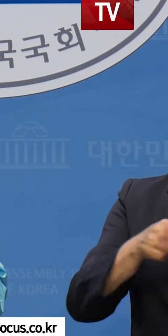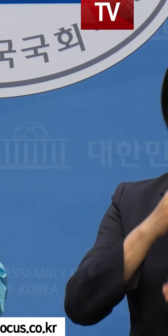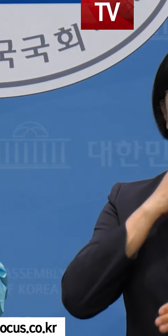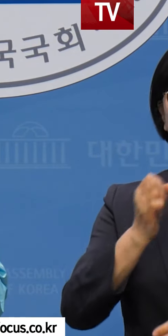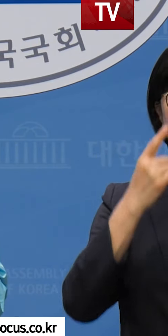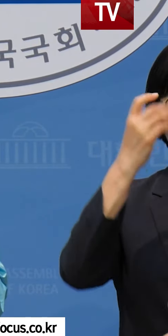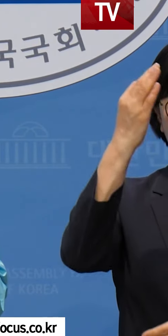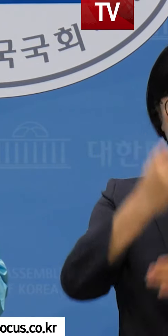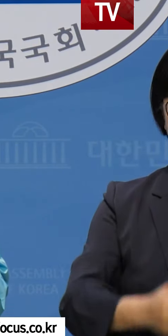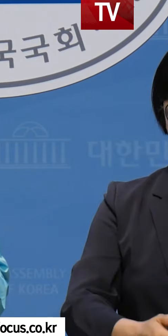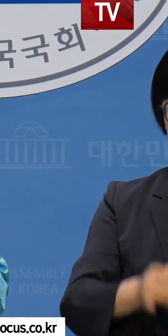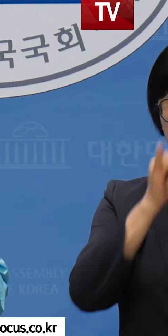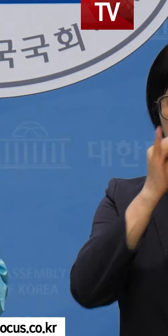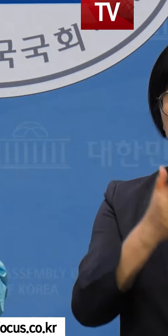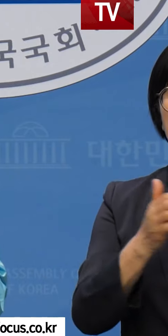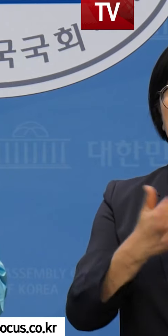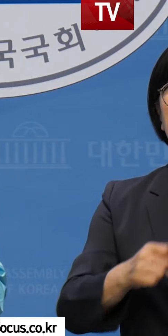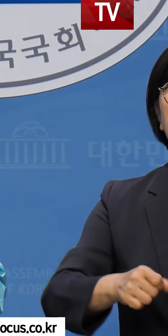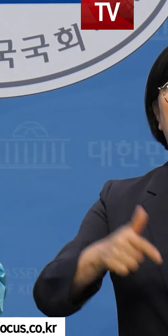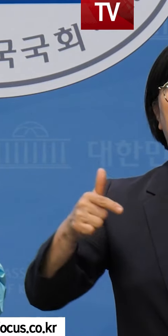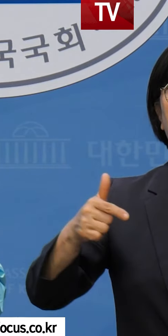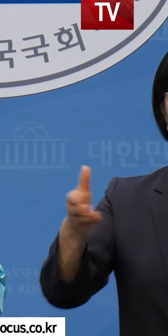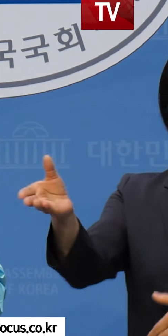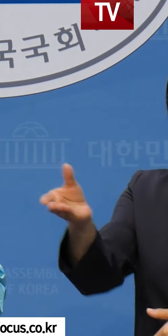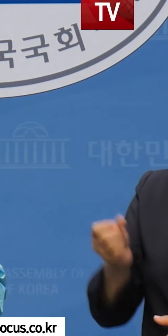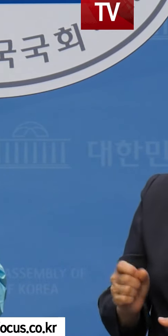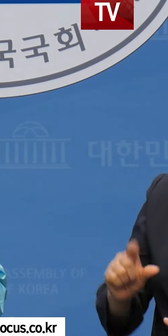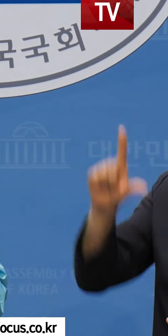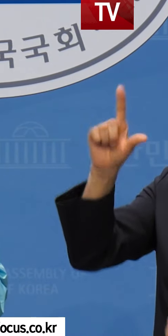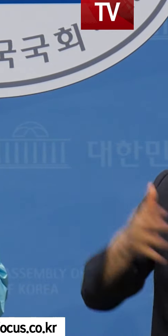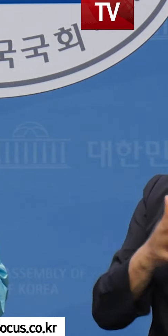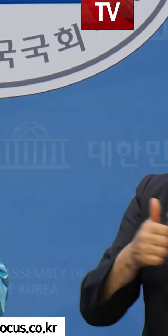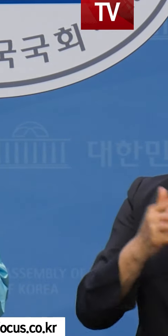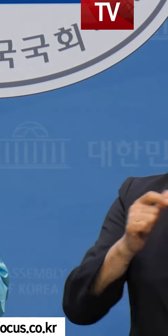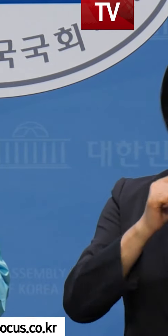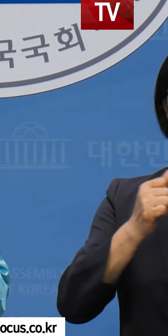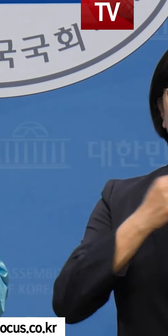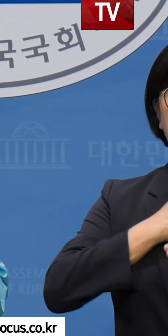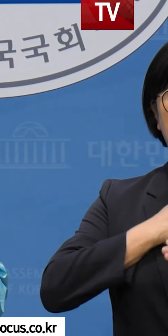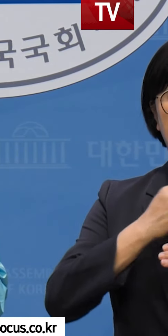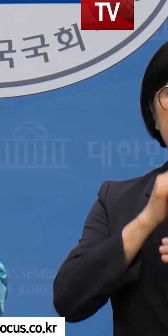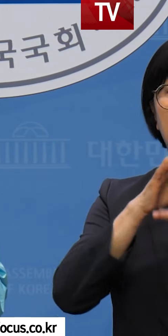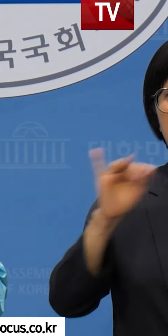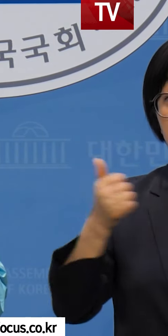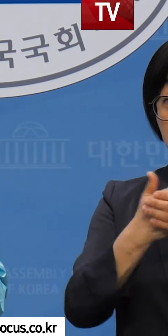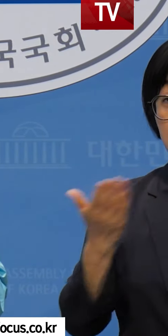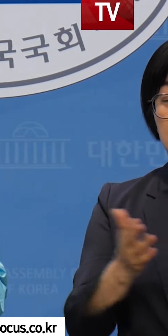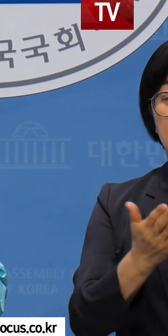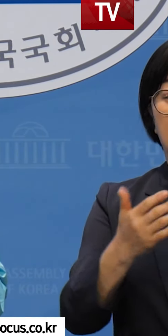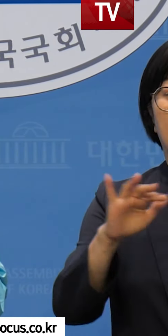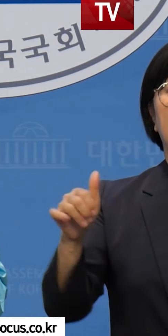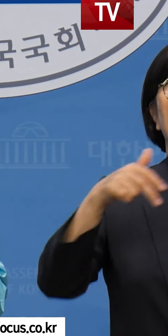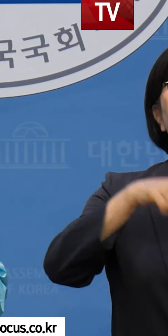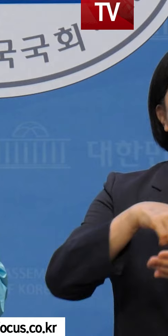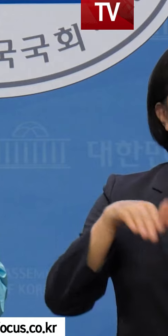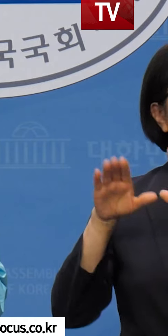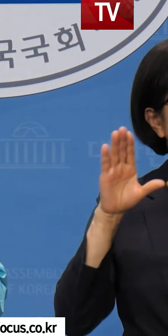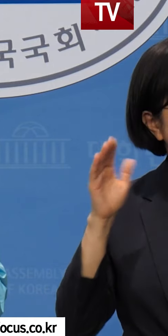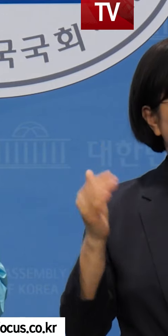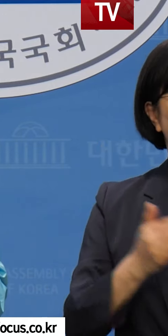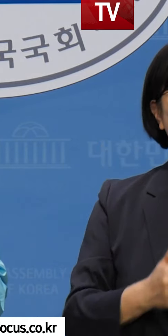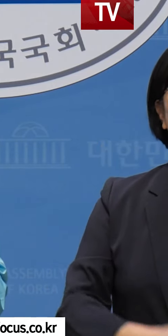임금은 삭감되고 늘어나는 부채에 한숨 쉬는 수많은 서민과 노동자들의 이야기를 들었습니다.